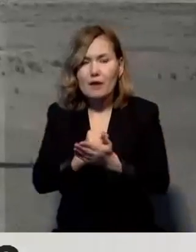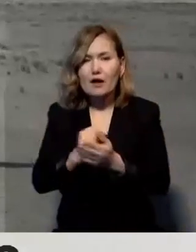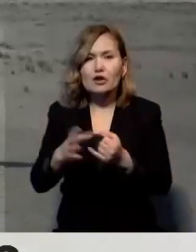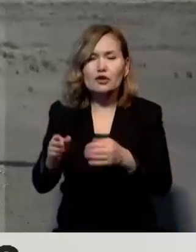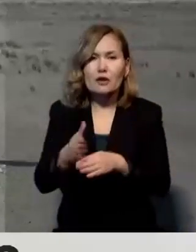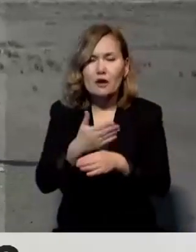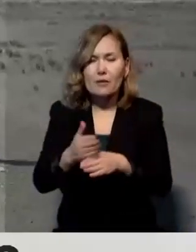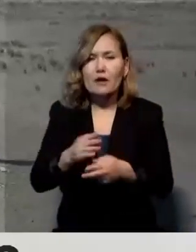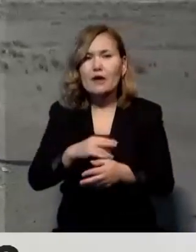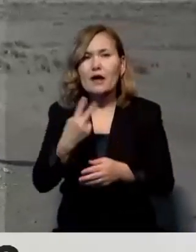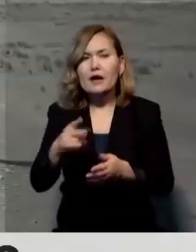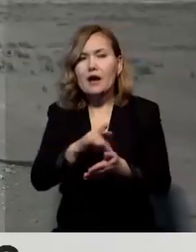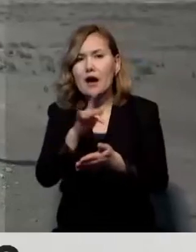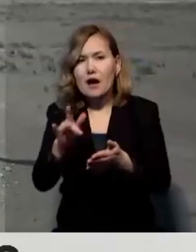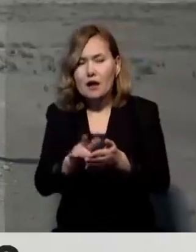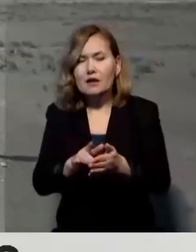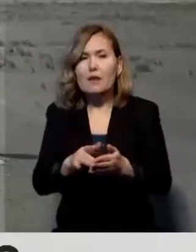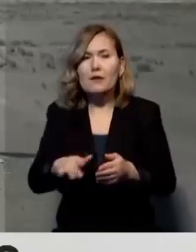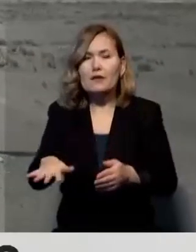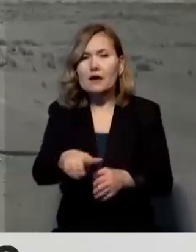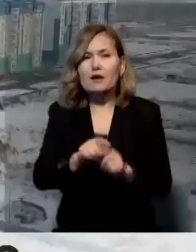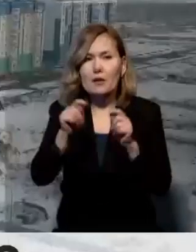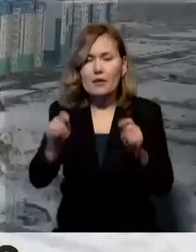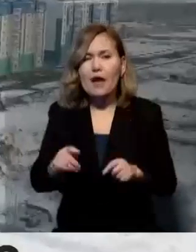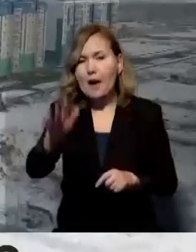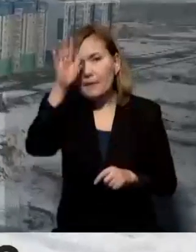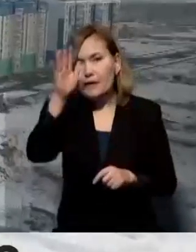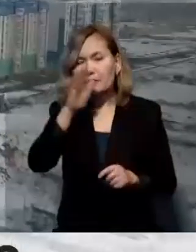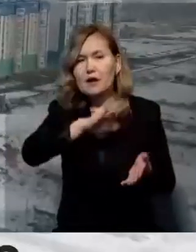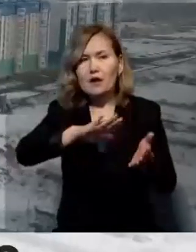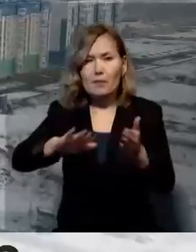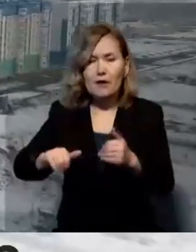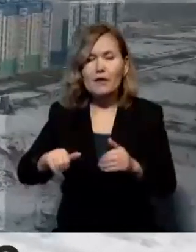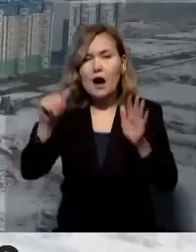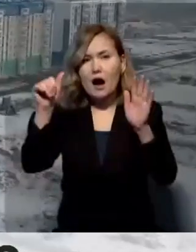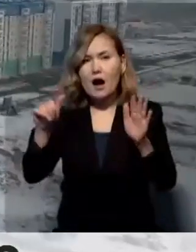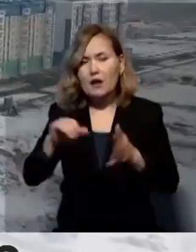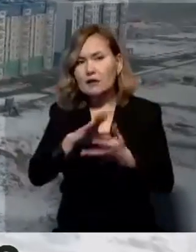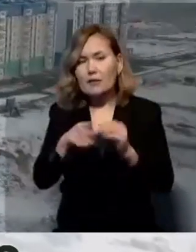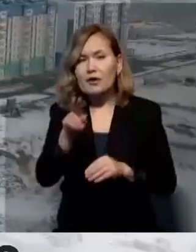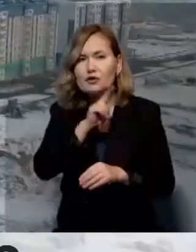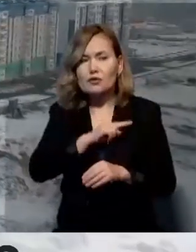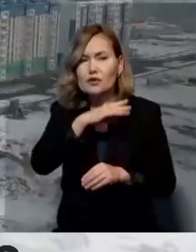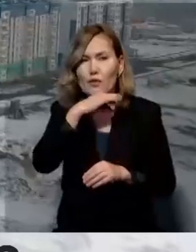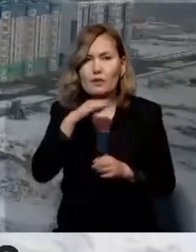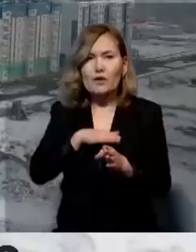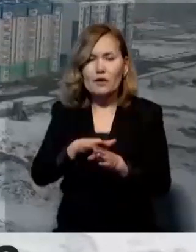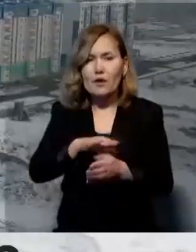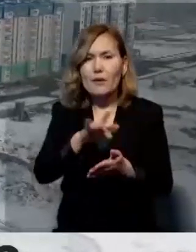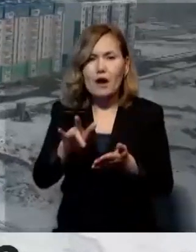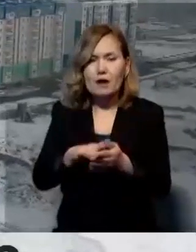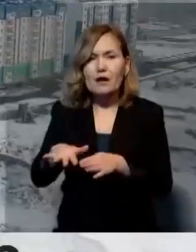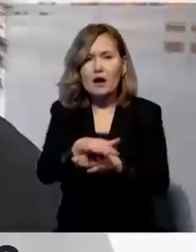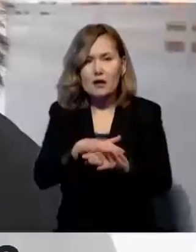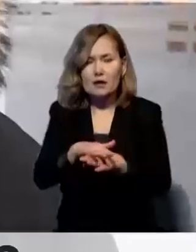өз алдына отау тікті. Әрине, 5 ай көп уақыт емес. Дегенмен жарты жыл мұғдарында аз жұмыс атқарылған жоқ. Мұны қала тұрғындары да